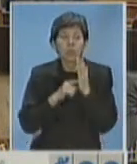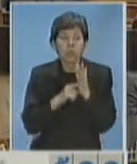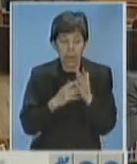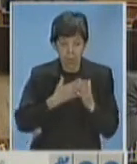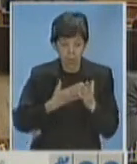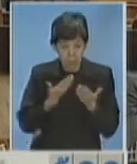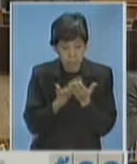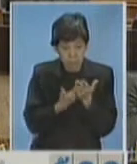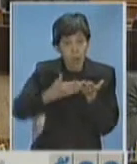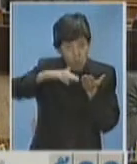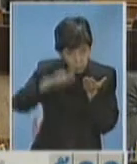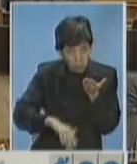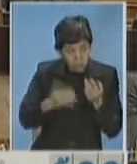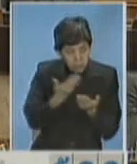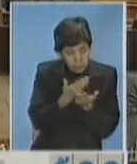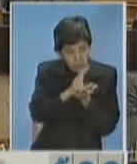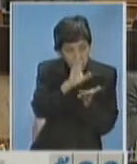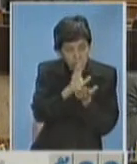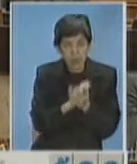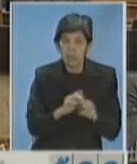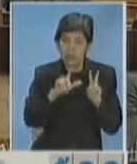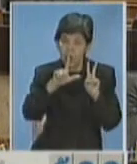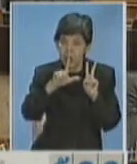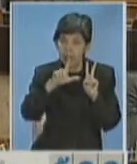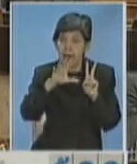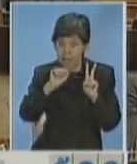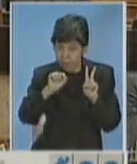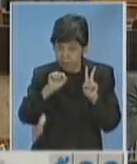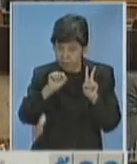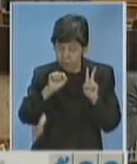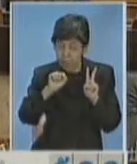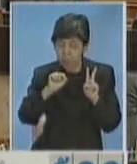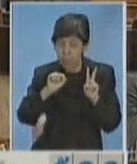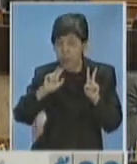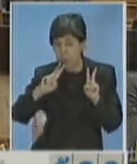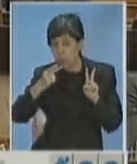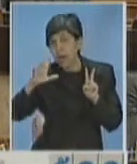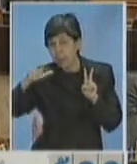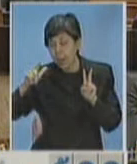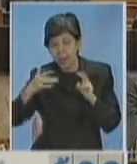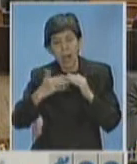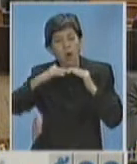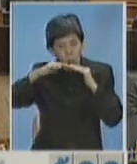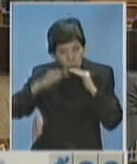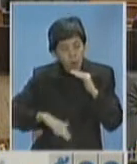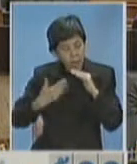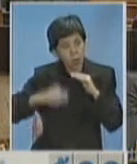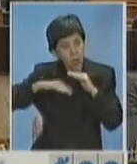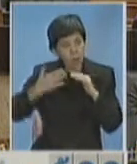เรามีการปรับลดในครั้งนี้ในการพิจารณางบประมาณเนี่ย2,525,000กว่าล้านบาทเนี่ยเราปรับลดไปนะ